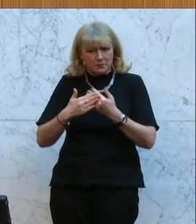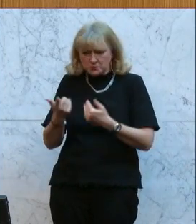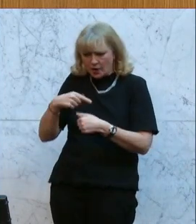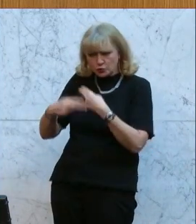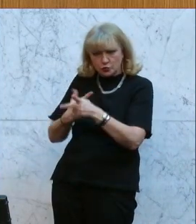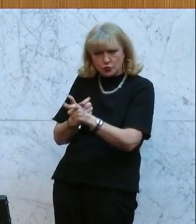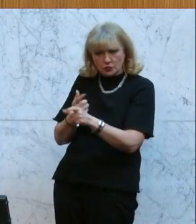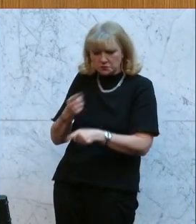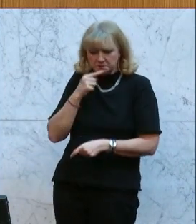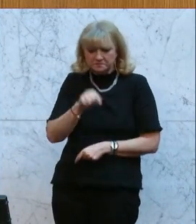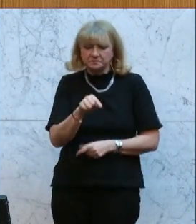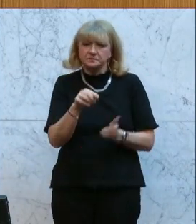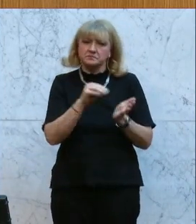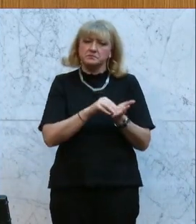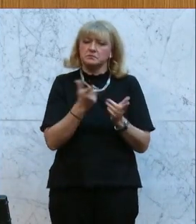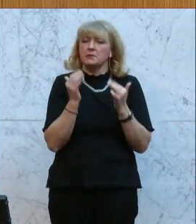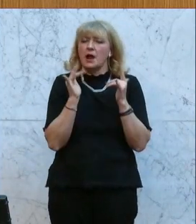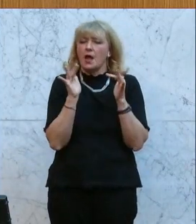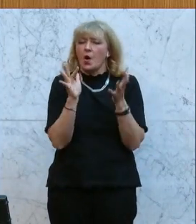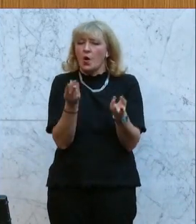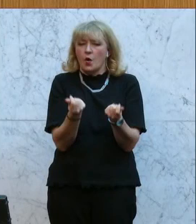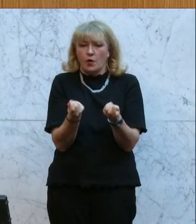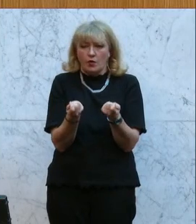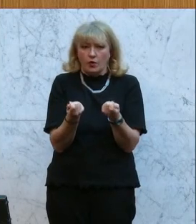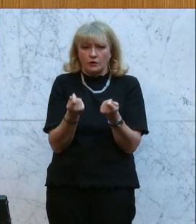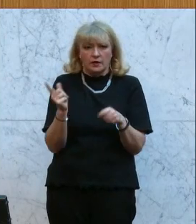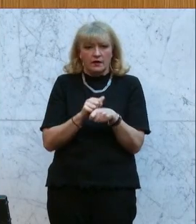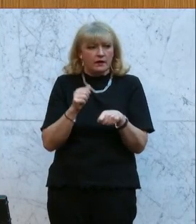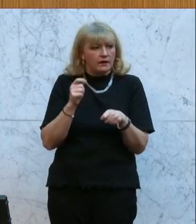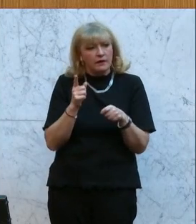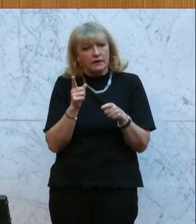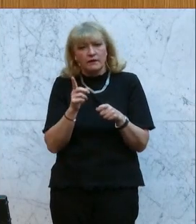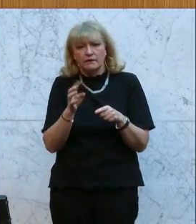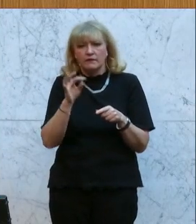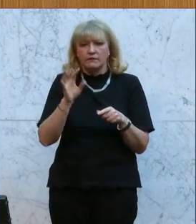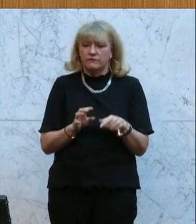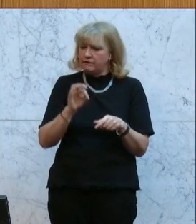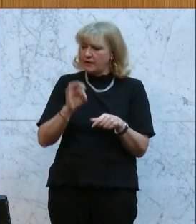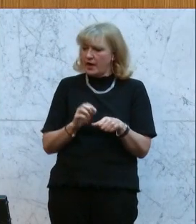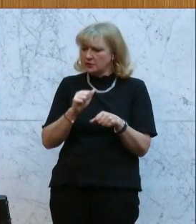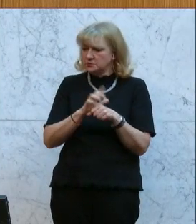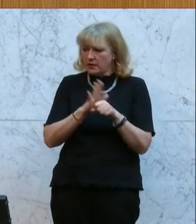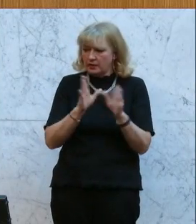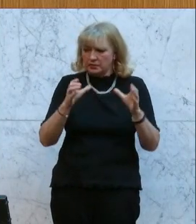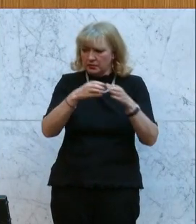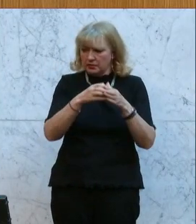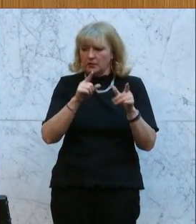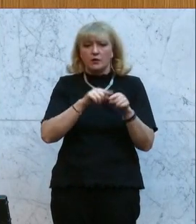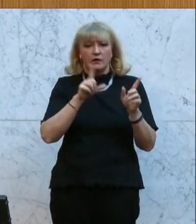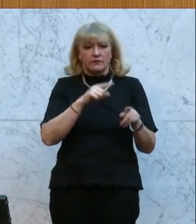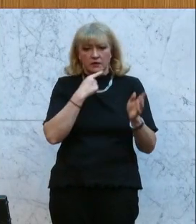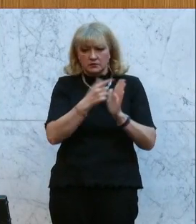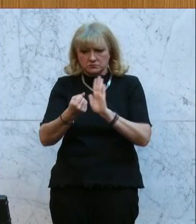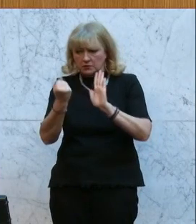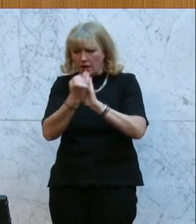wir zeigen dort auf, dass Millionenbeträge von Fleischmann und Co. freihändig vergeben wurden und die Fachbeamten das nur abstempeln